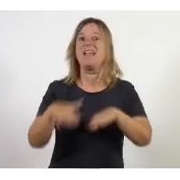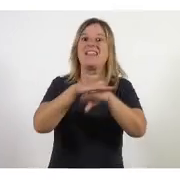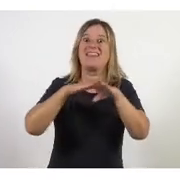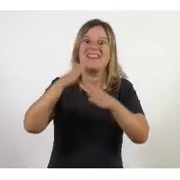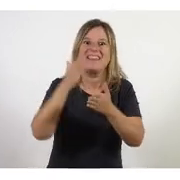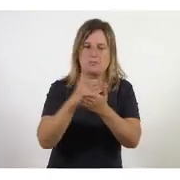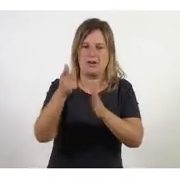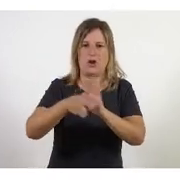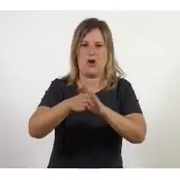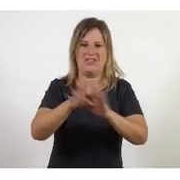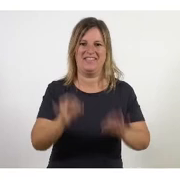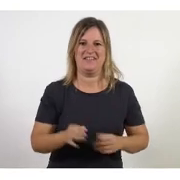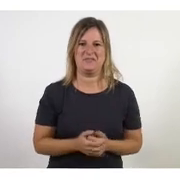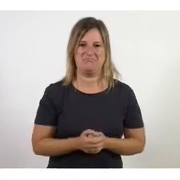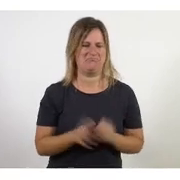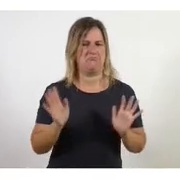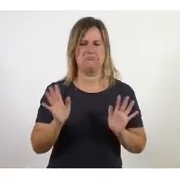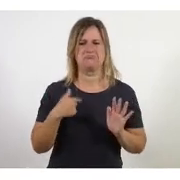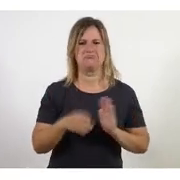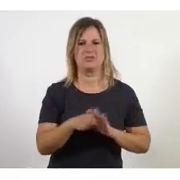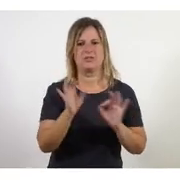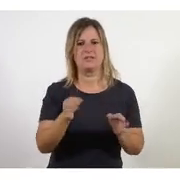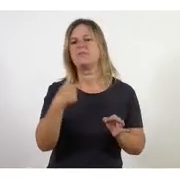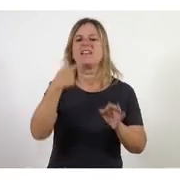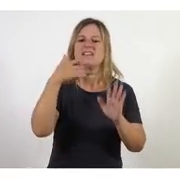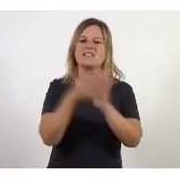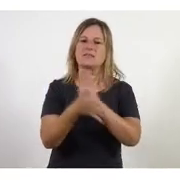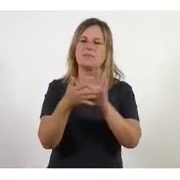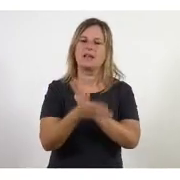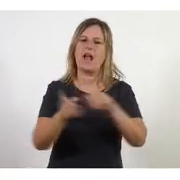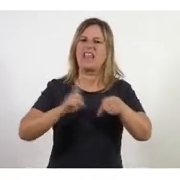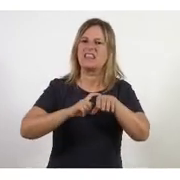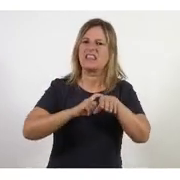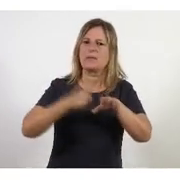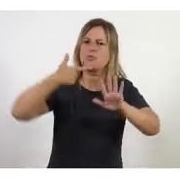res. Us deia, anem a parlar dels tipus de narrativa.